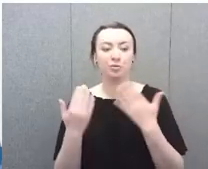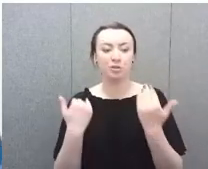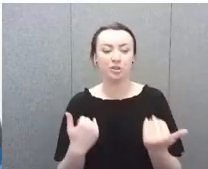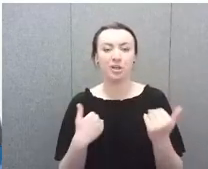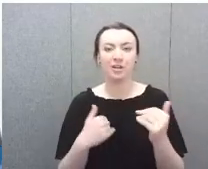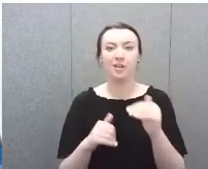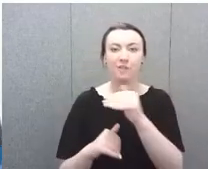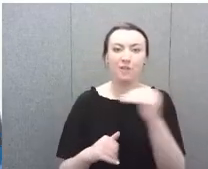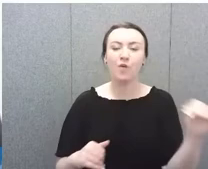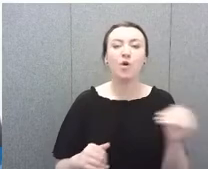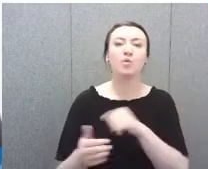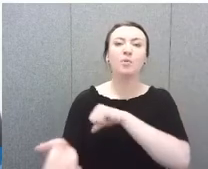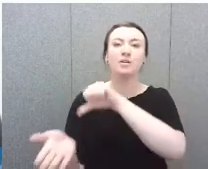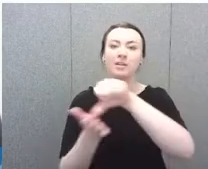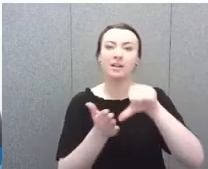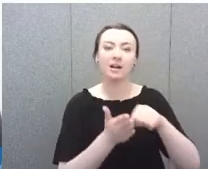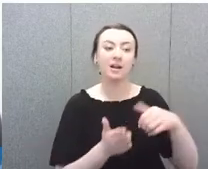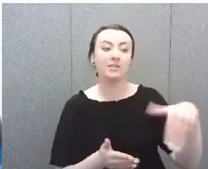подумать.